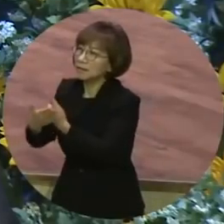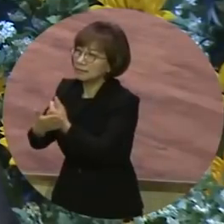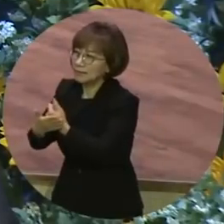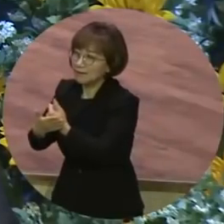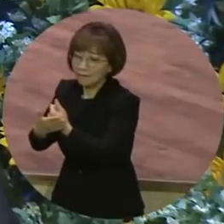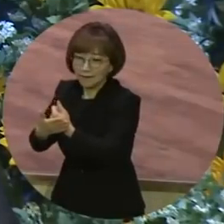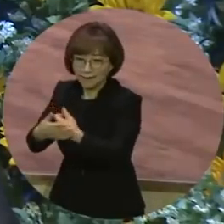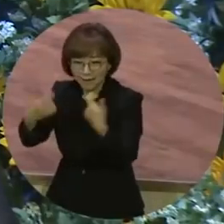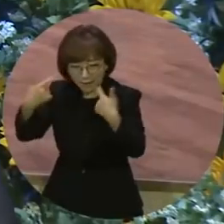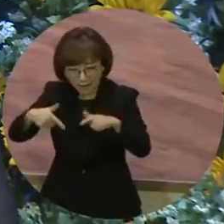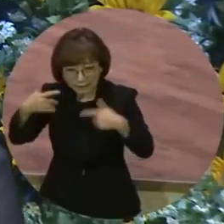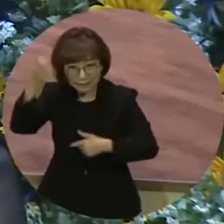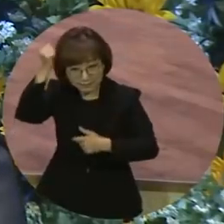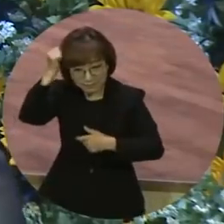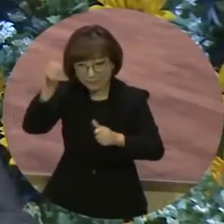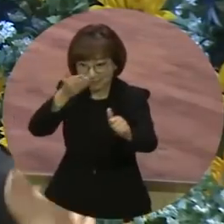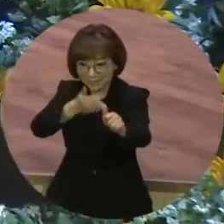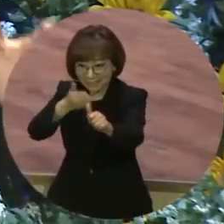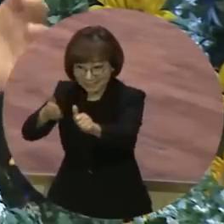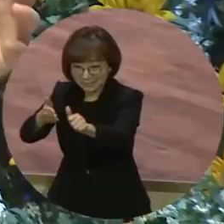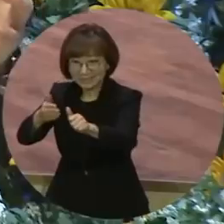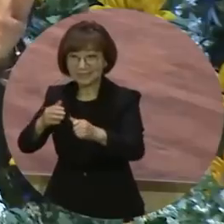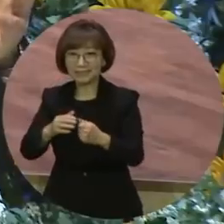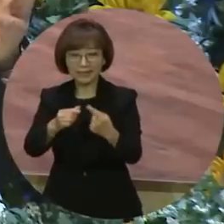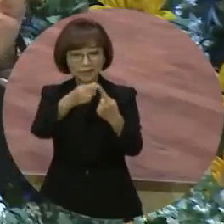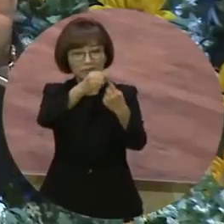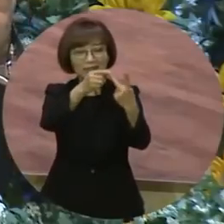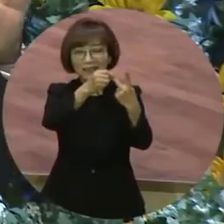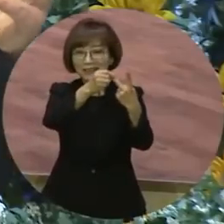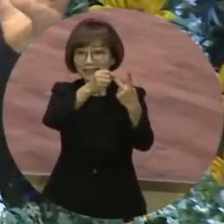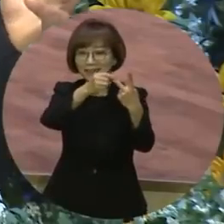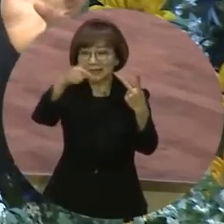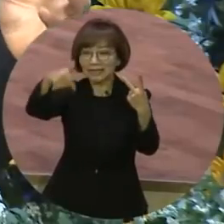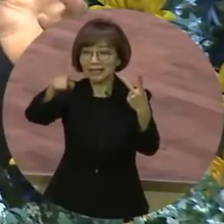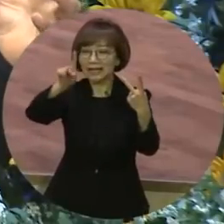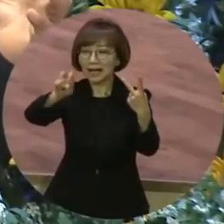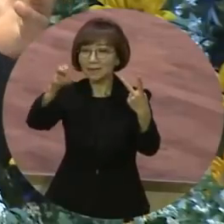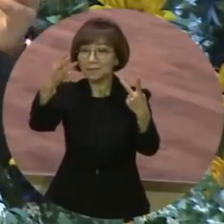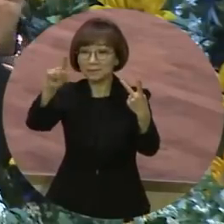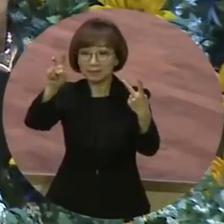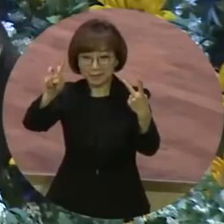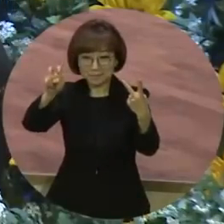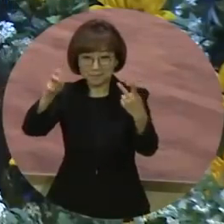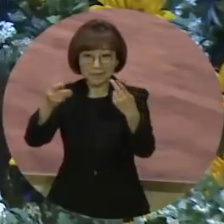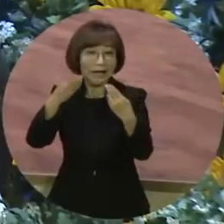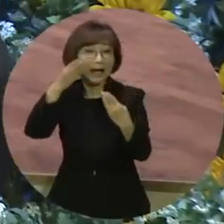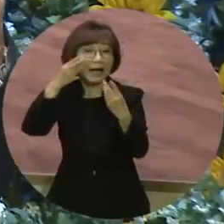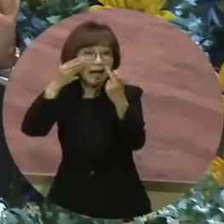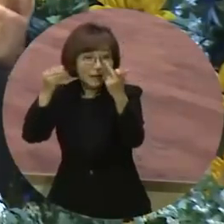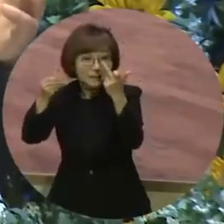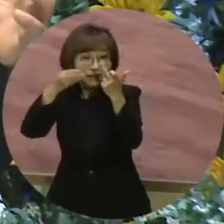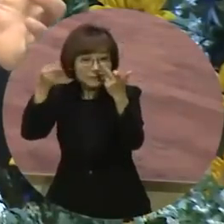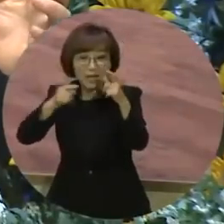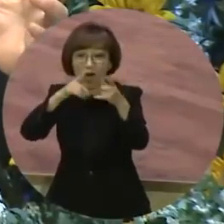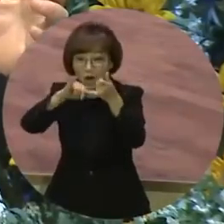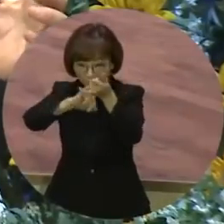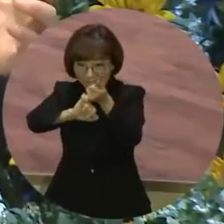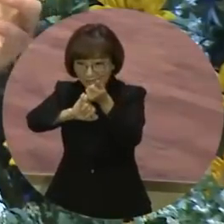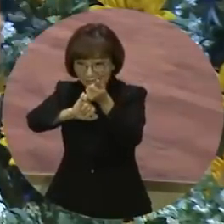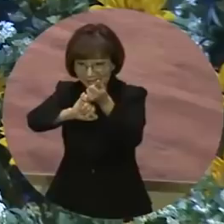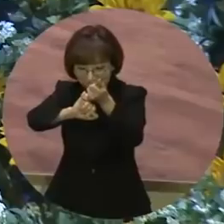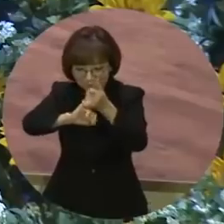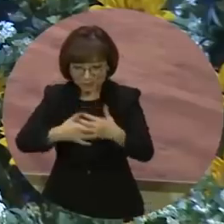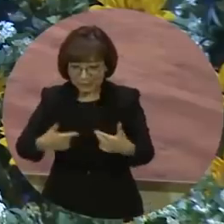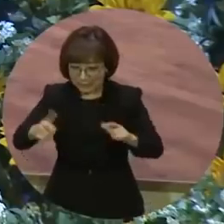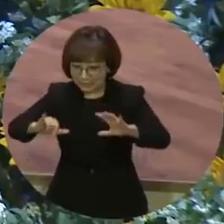여러분 가슴 속에 늘 이 감람산 언약 하나님의 나라가 누려져야 돼. 죽어서 천국 가는 건 말할 것도 없고